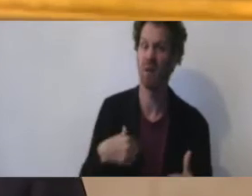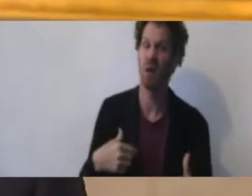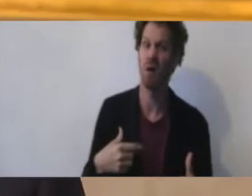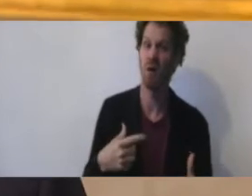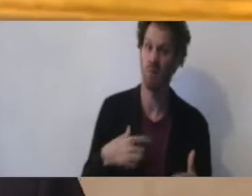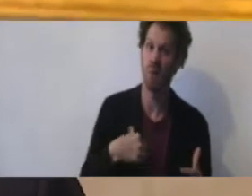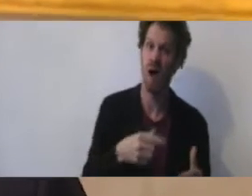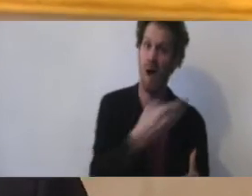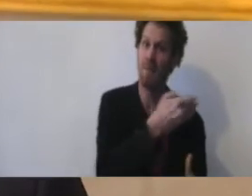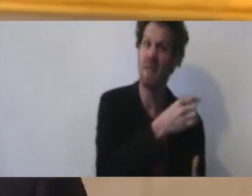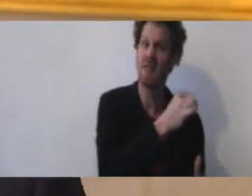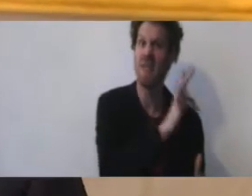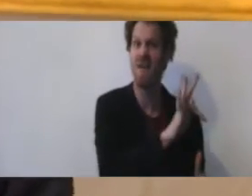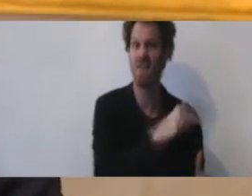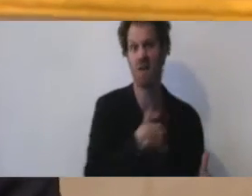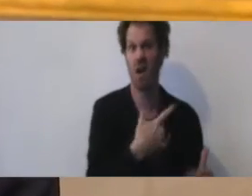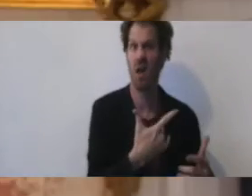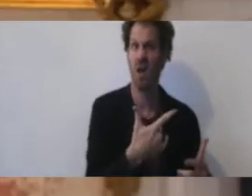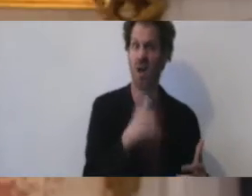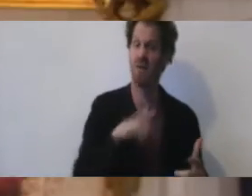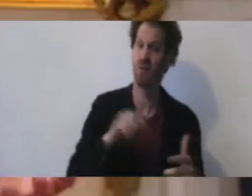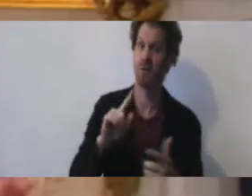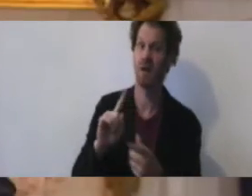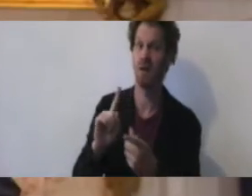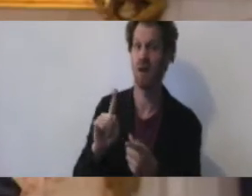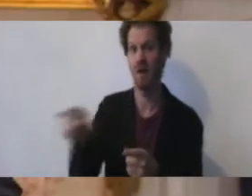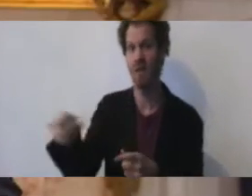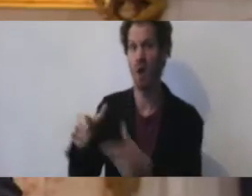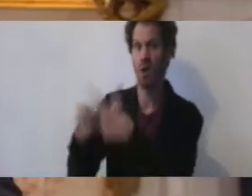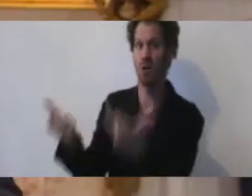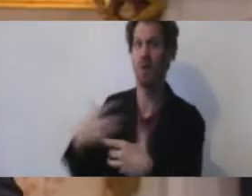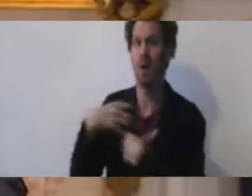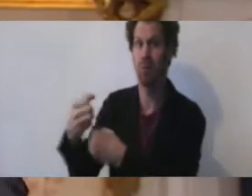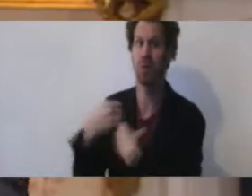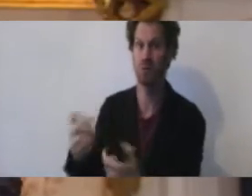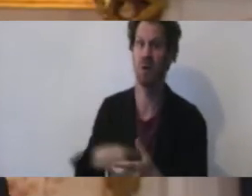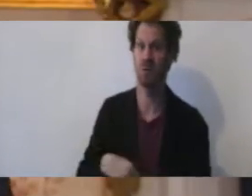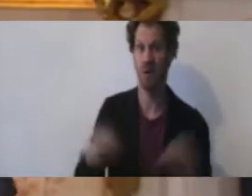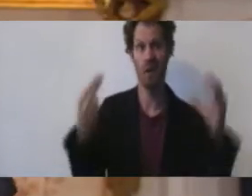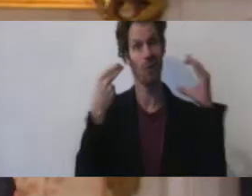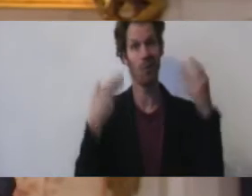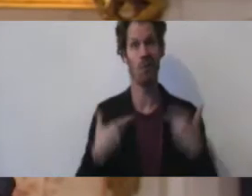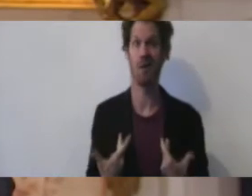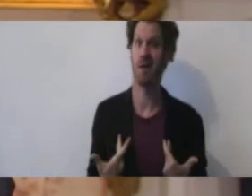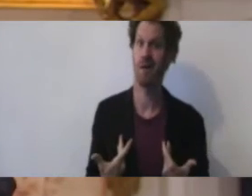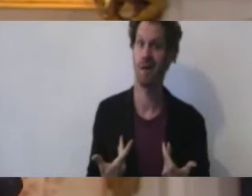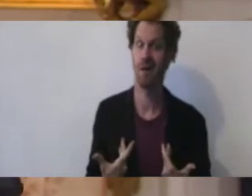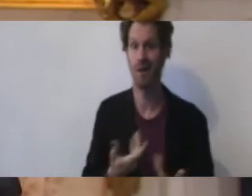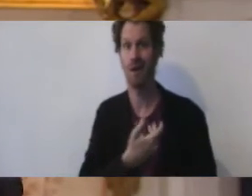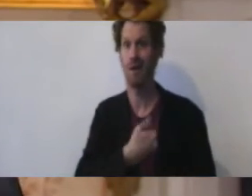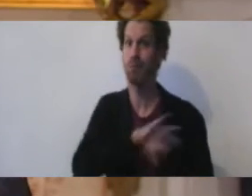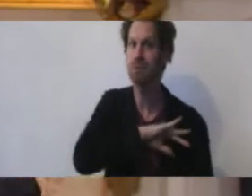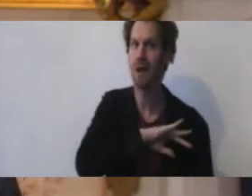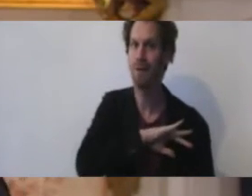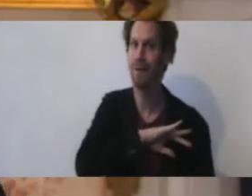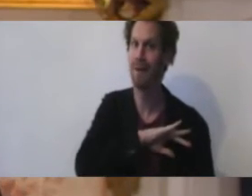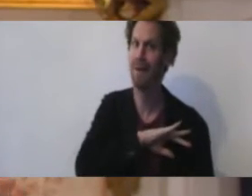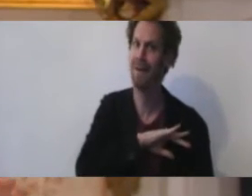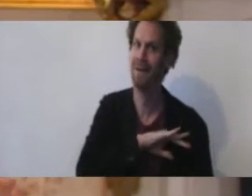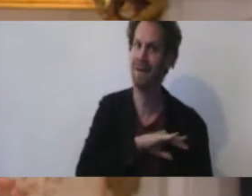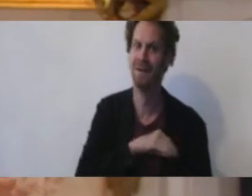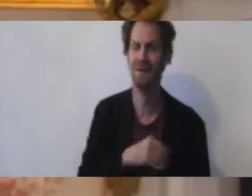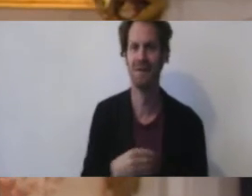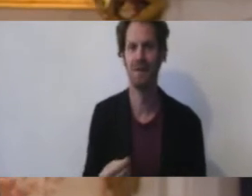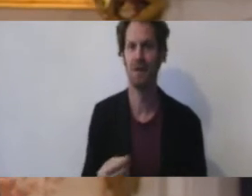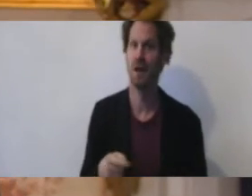d'embaucher et d'investir c'est le sens du mot responsabilité car notre obligation j'allais dire notre obligation commune c'est